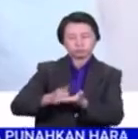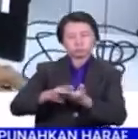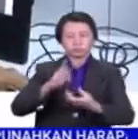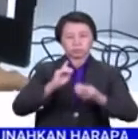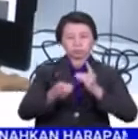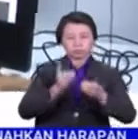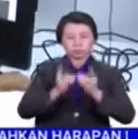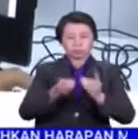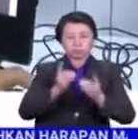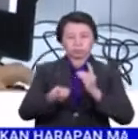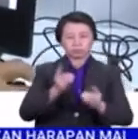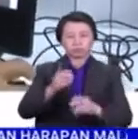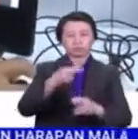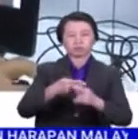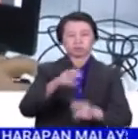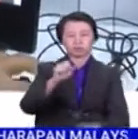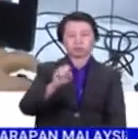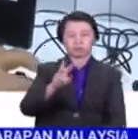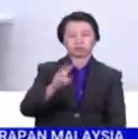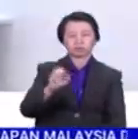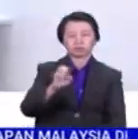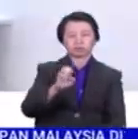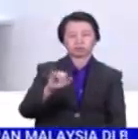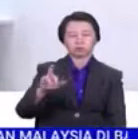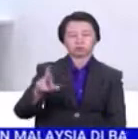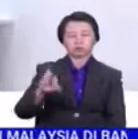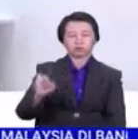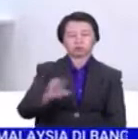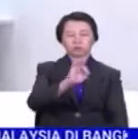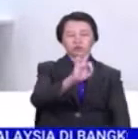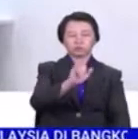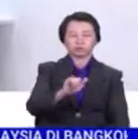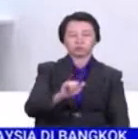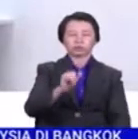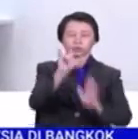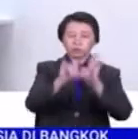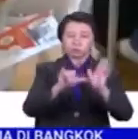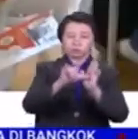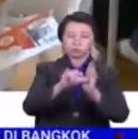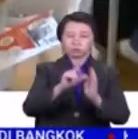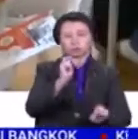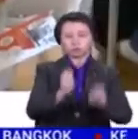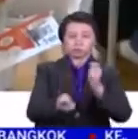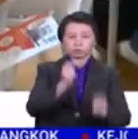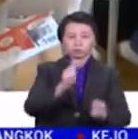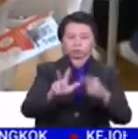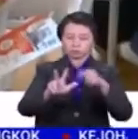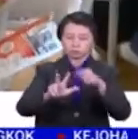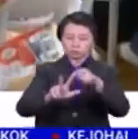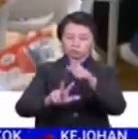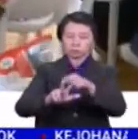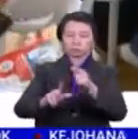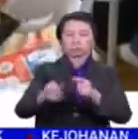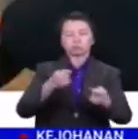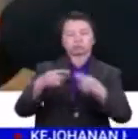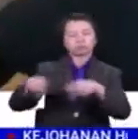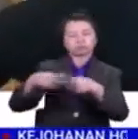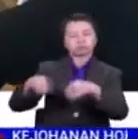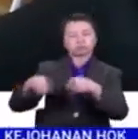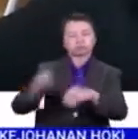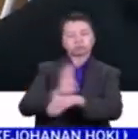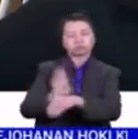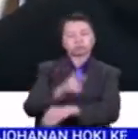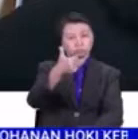digital Sujita Surya Kumaran, Facebook, YouTube serta TikTok menjadi platform pemasaran yang efektif.